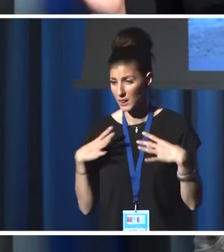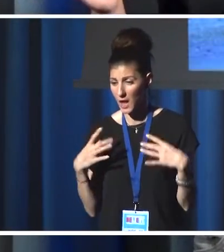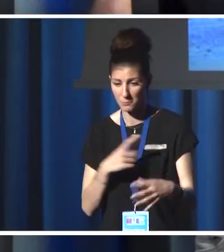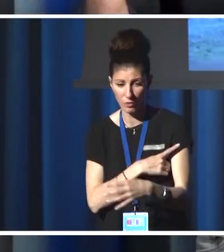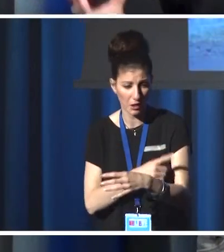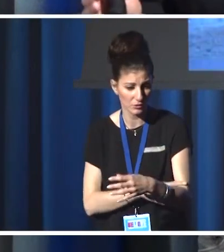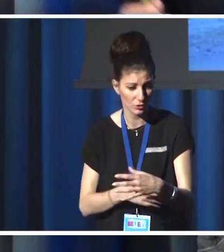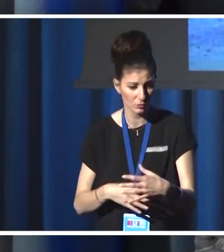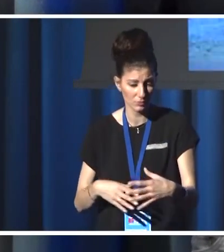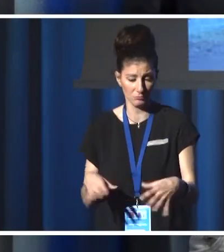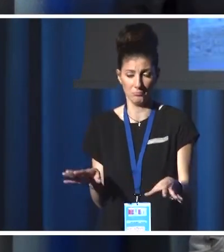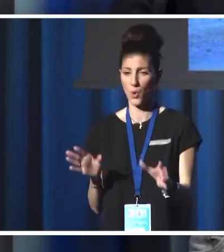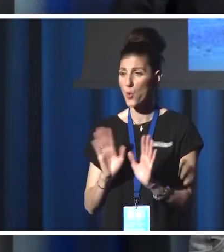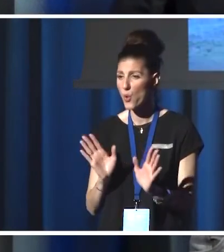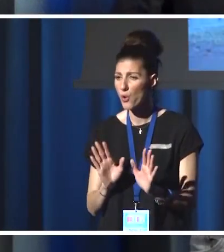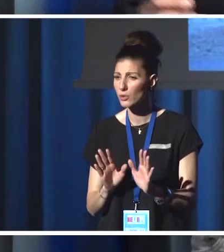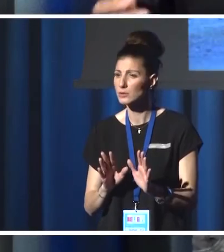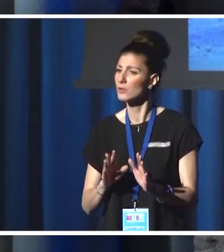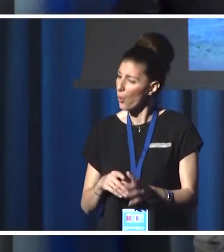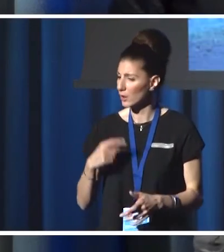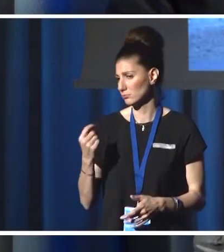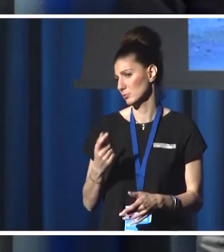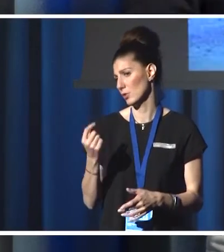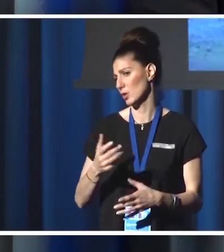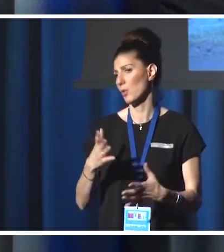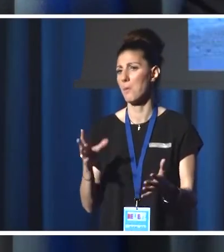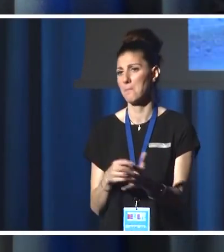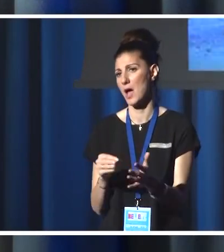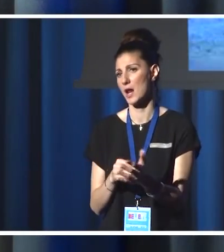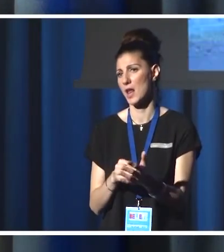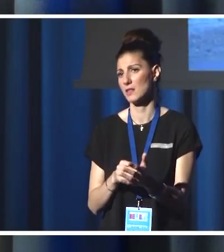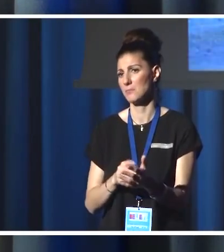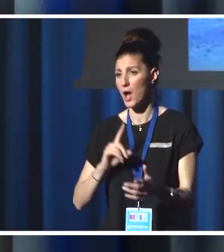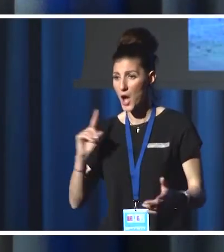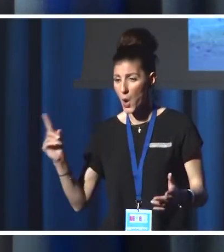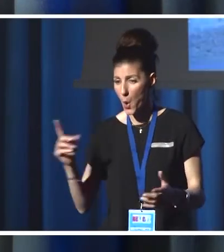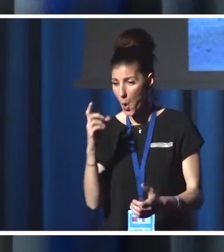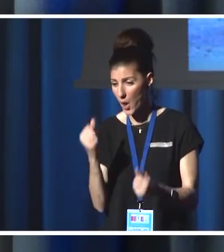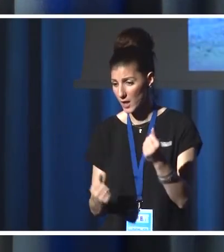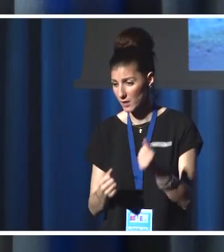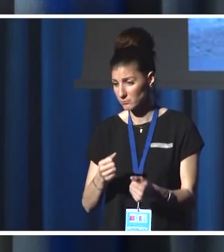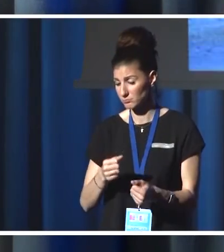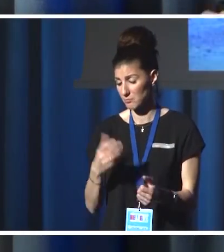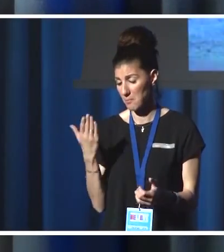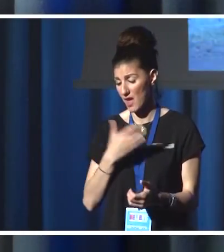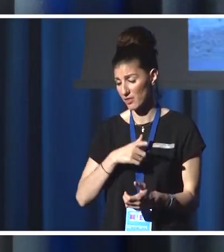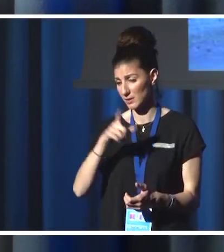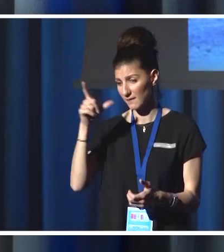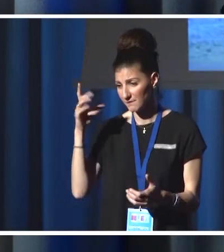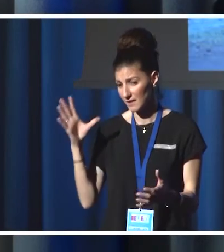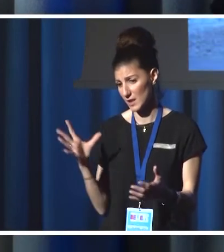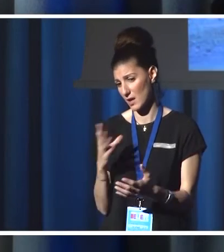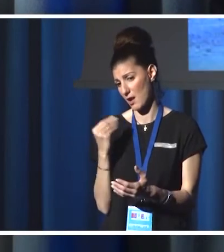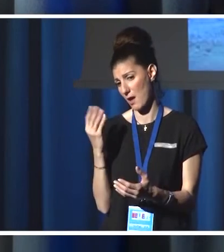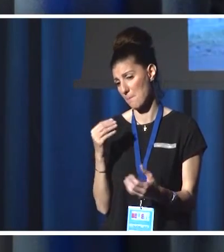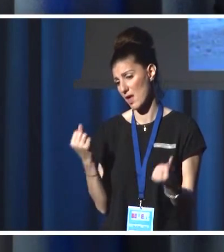πήγαμε σε μία σχολή οδηγών για να μάθουμε να οδηγάμε ο άνθρωπος δεν έχει γεννηθεί με δεξιότητες οιι δεξιότητες είναι κάποια πράγματα τα οποία